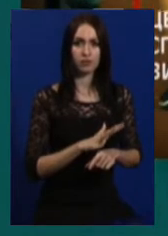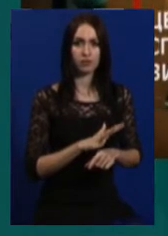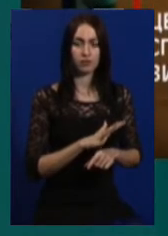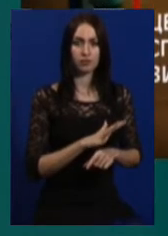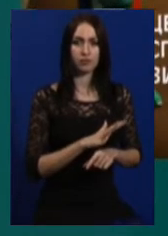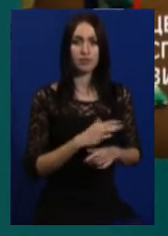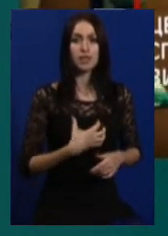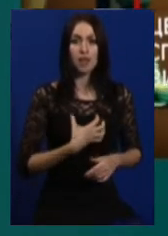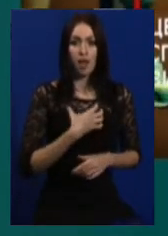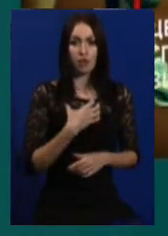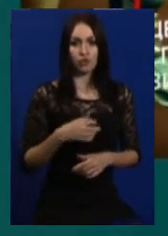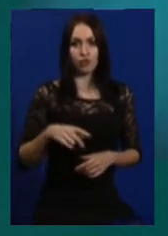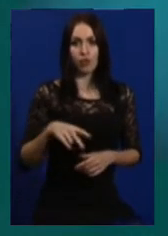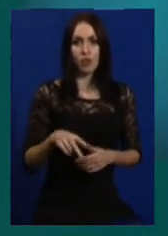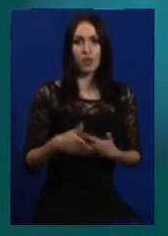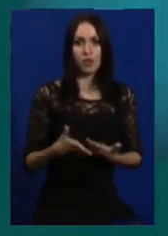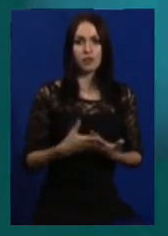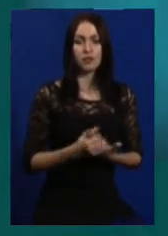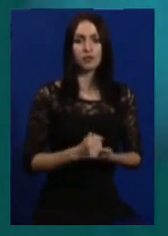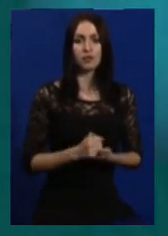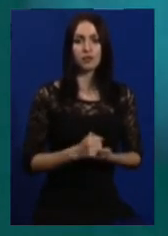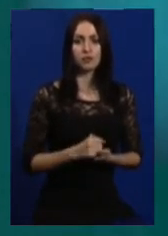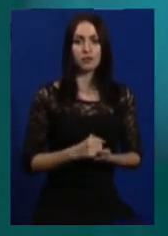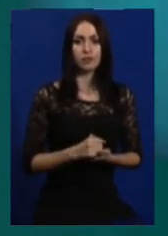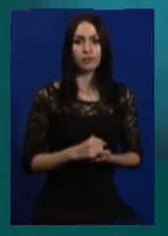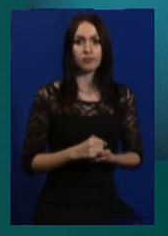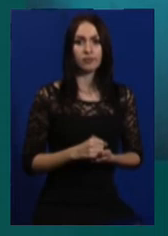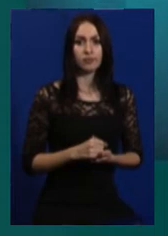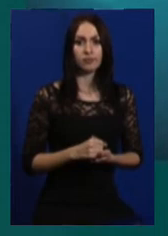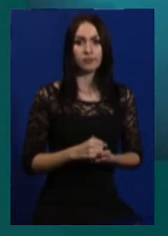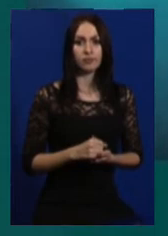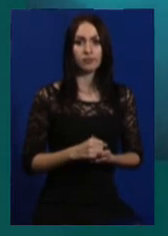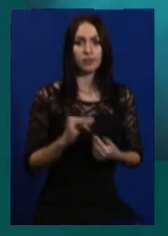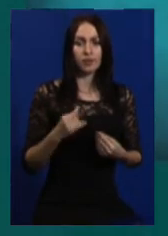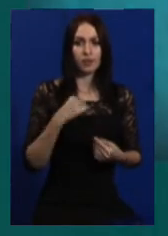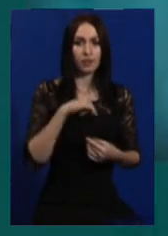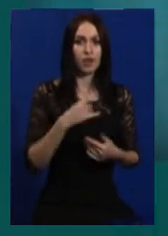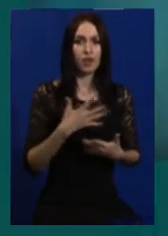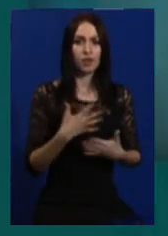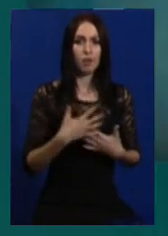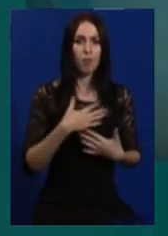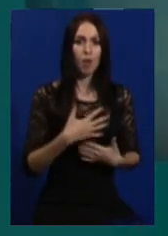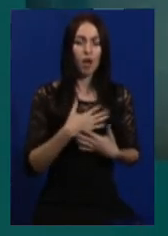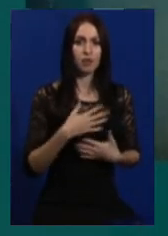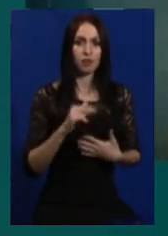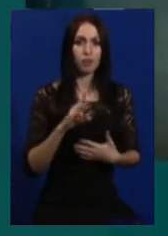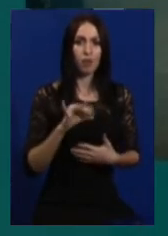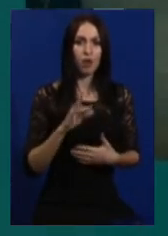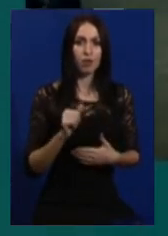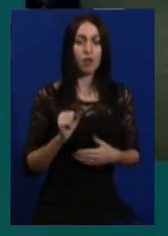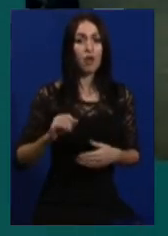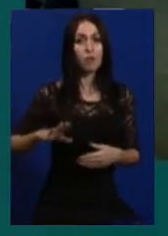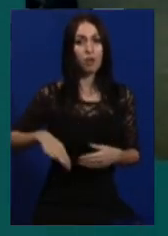страшно к ним подойти и захватывала какая-то паника ой ой а что делать потом